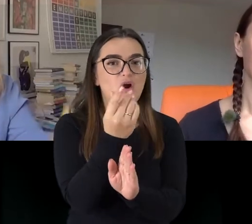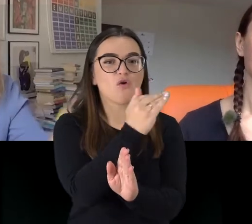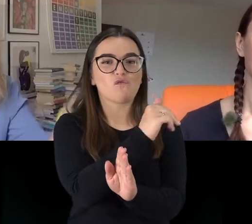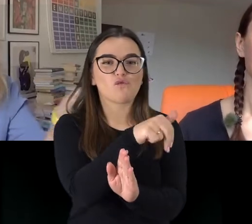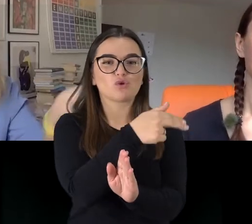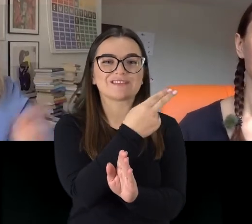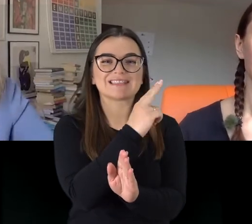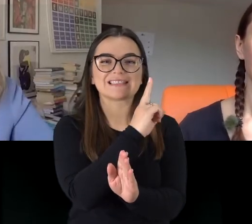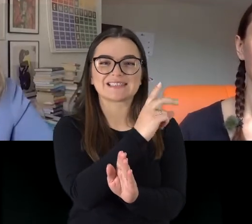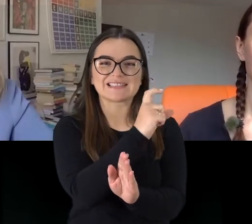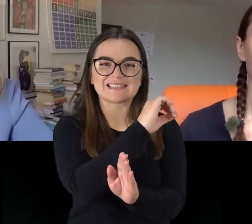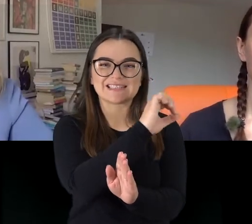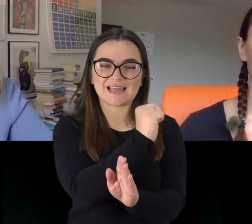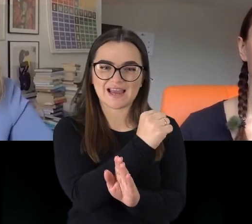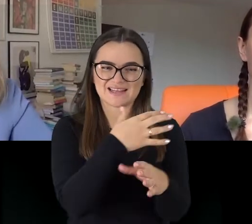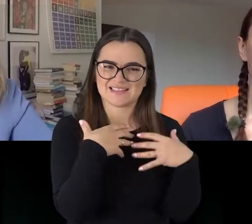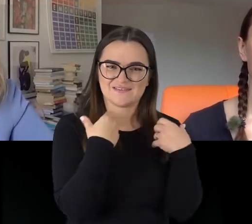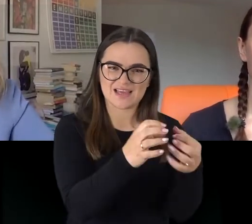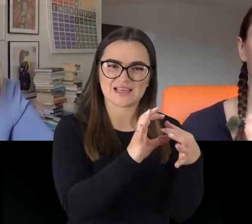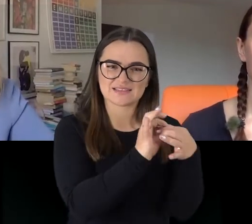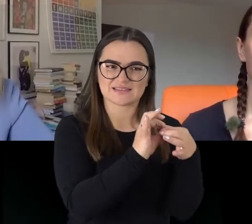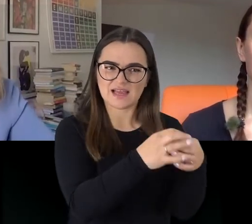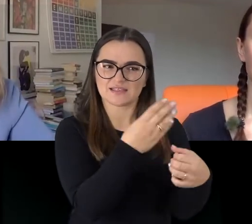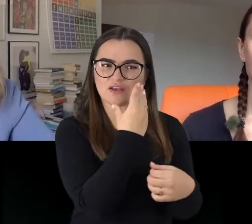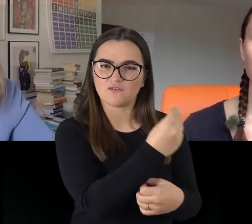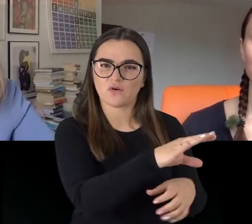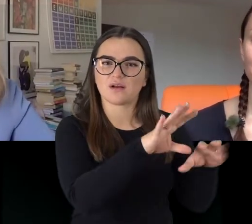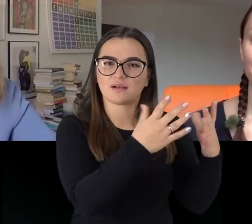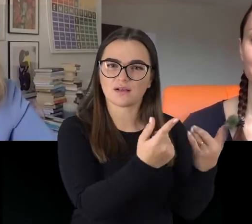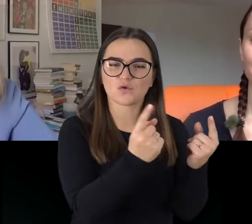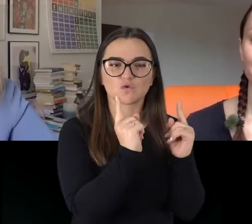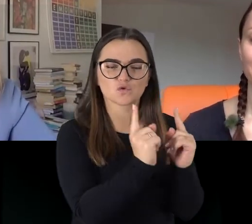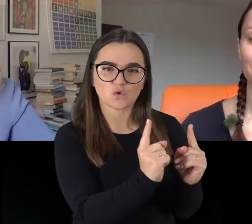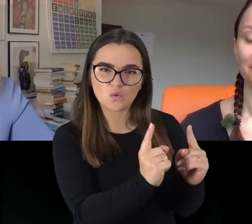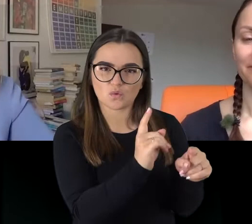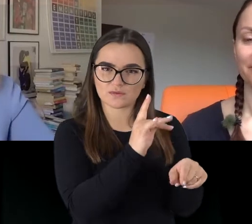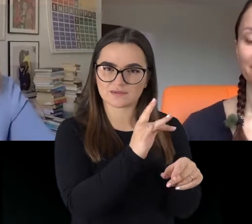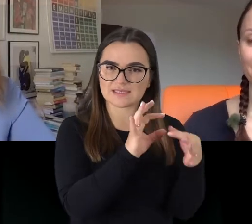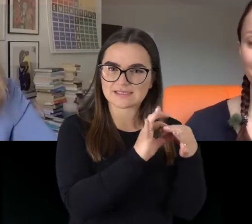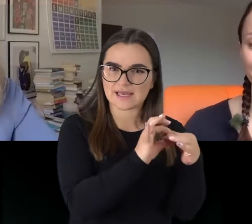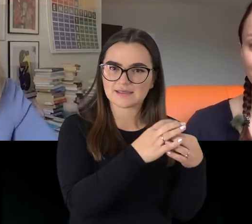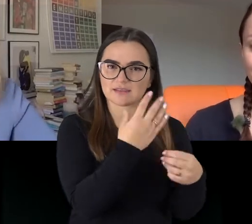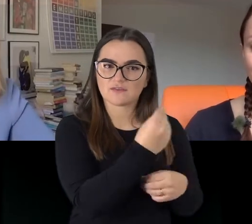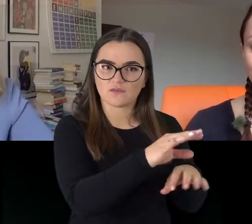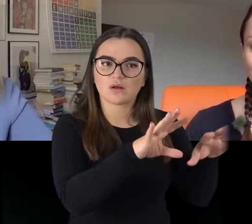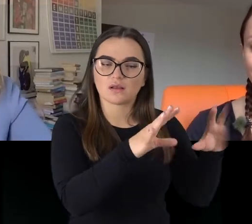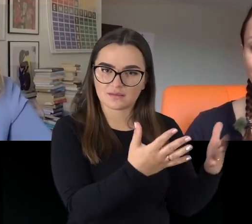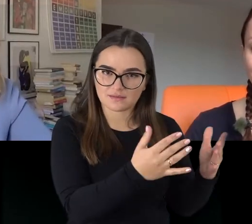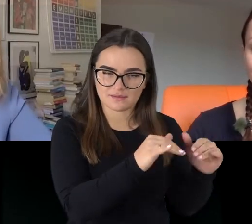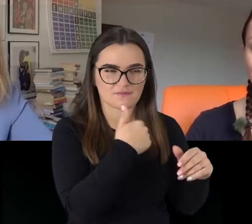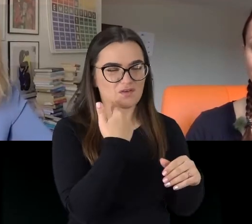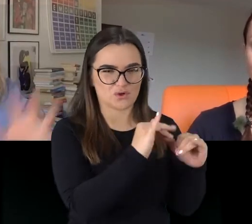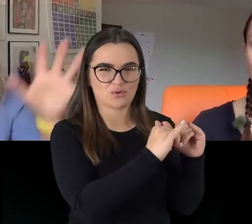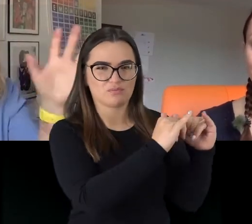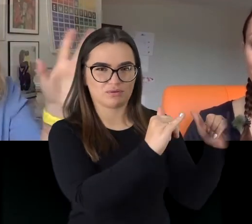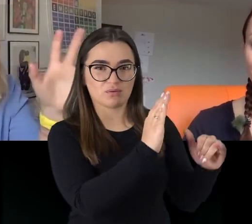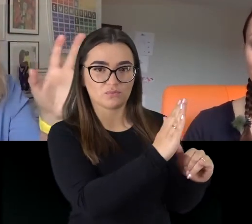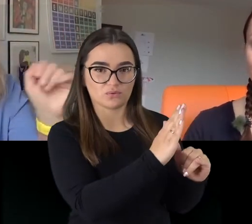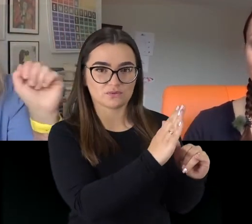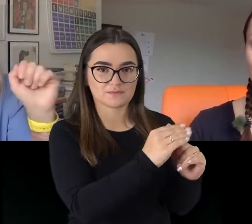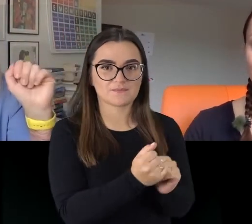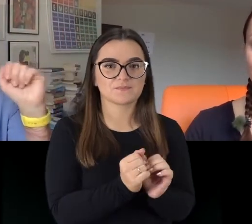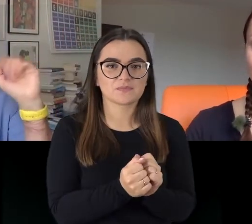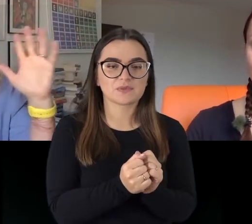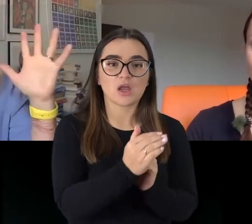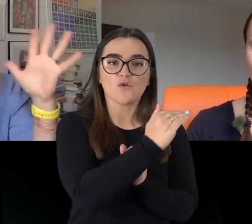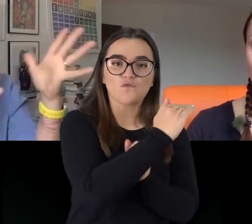yra sveiki santykiai, apie ką mes kalbam, kas yra sveiki ir saugų santykiai. Tai praplėsim ir per vidurį tarp šitų dviejų